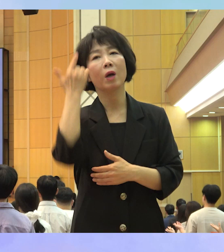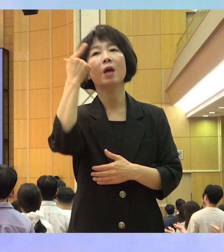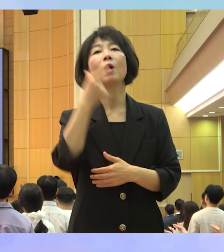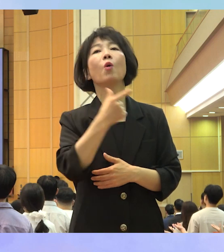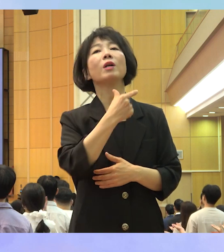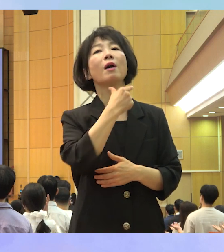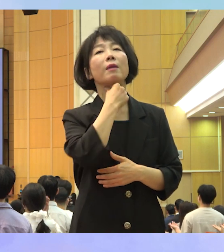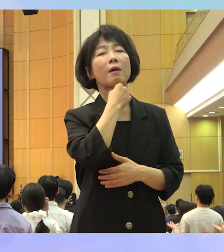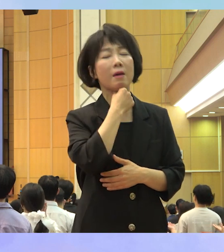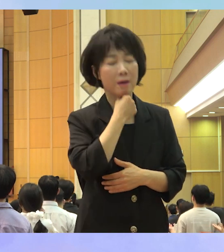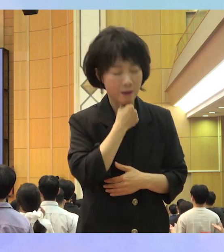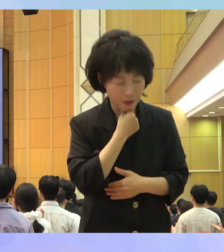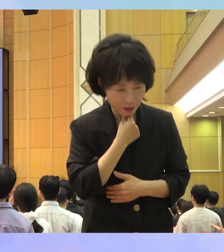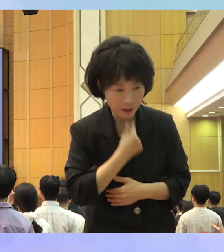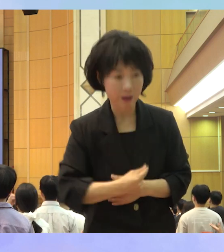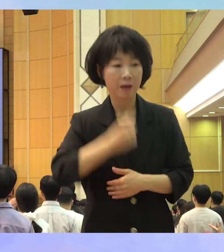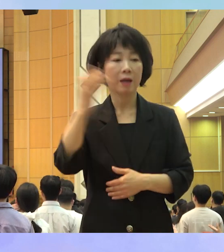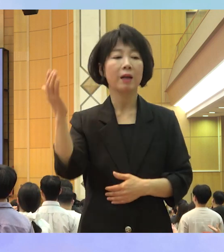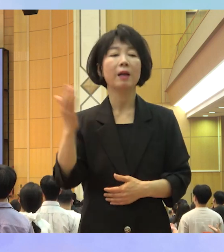되기 원하네.